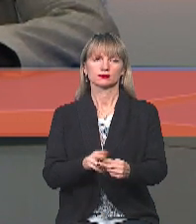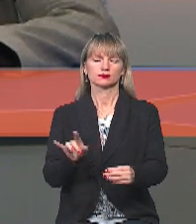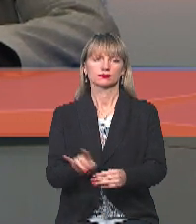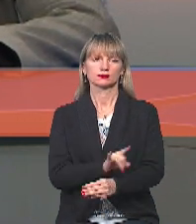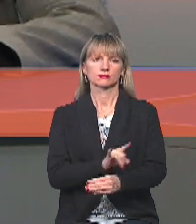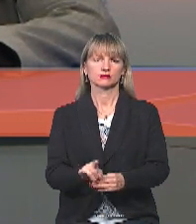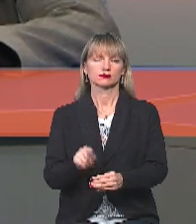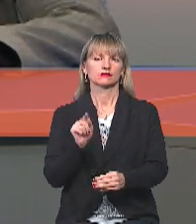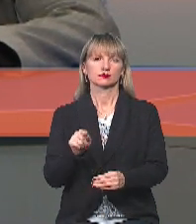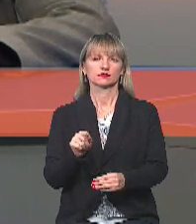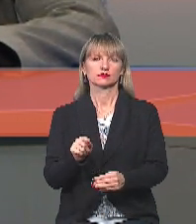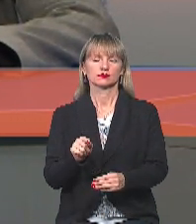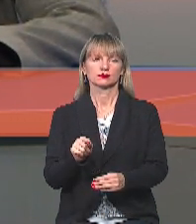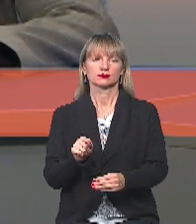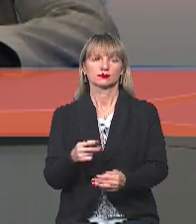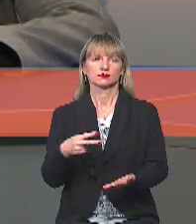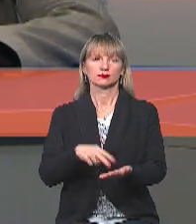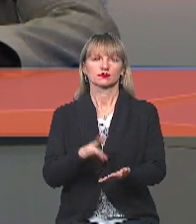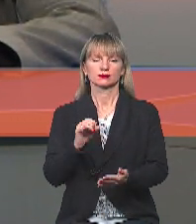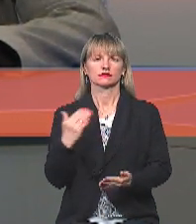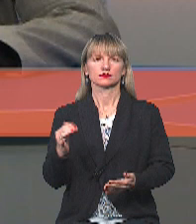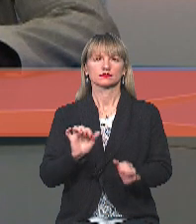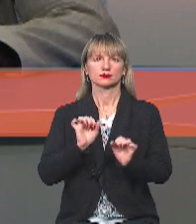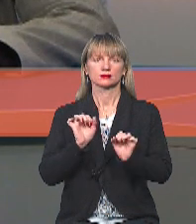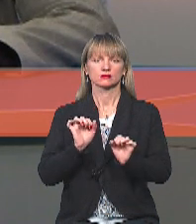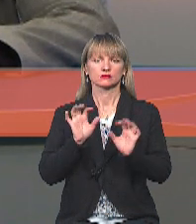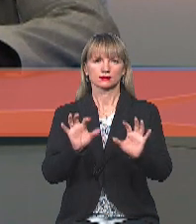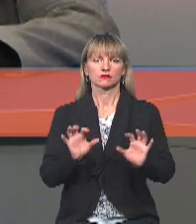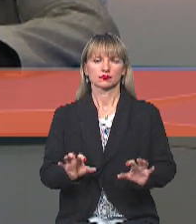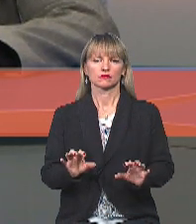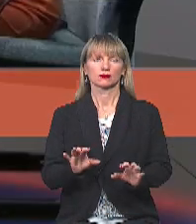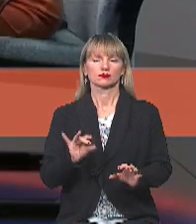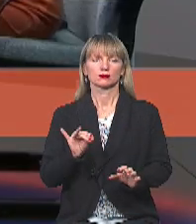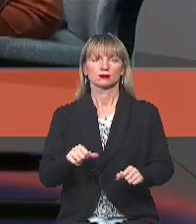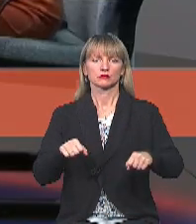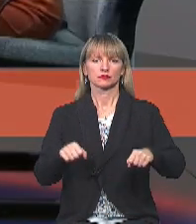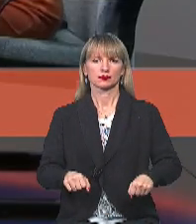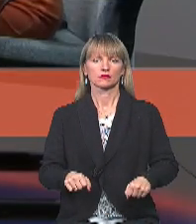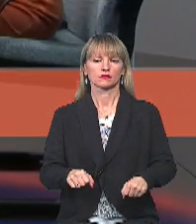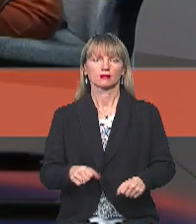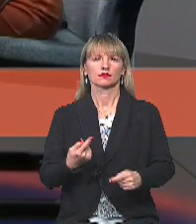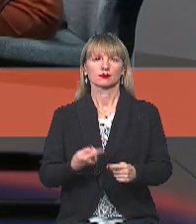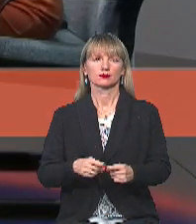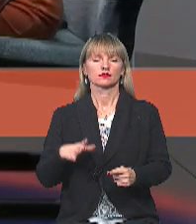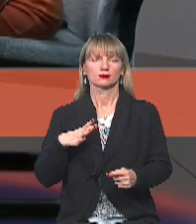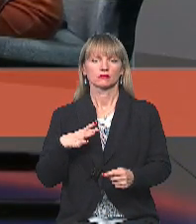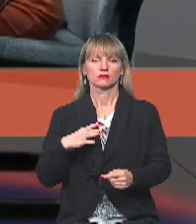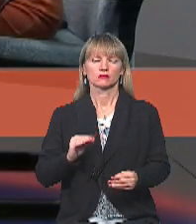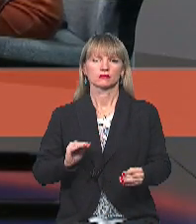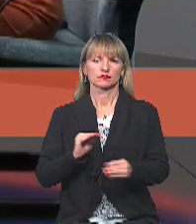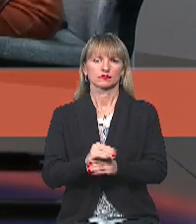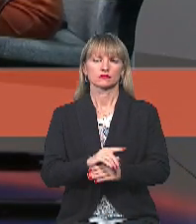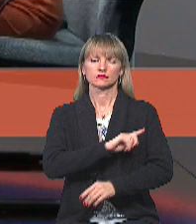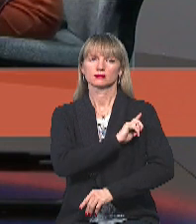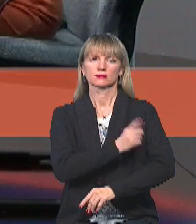фальсифікації, ти став на стороні закону і верховенства права. І це була колосальна енергія. Це колосальна енергія